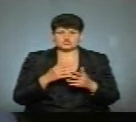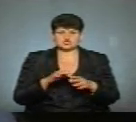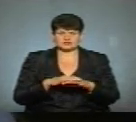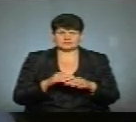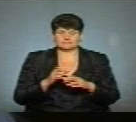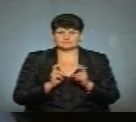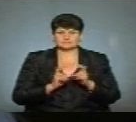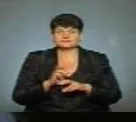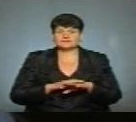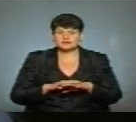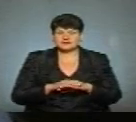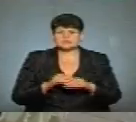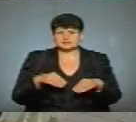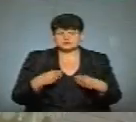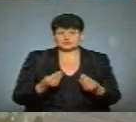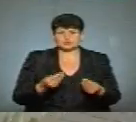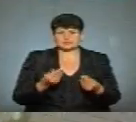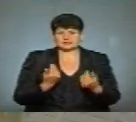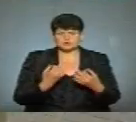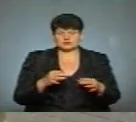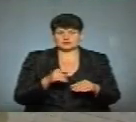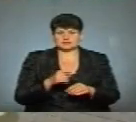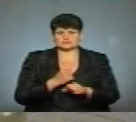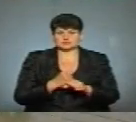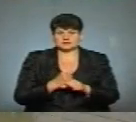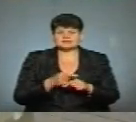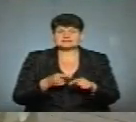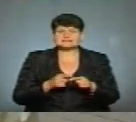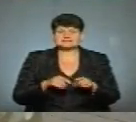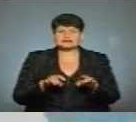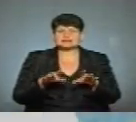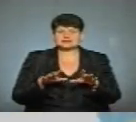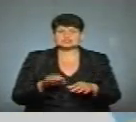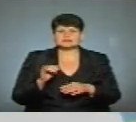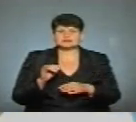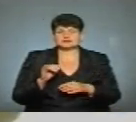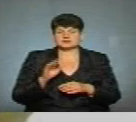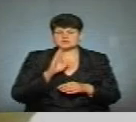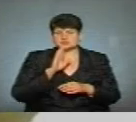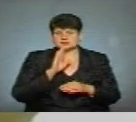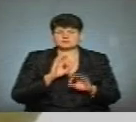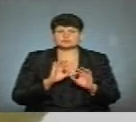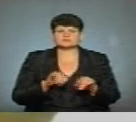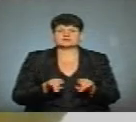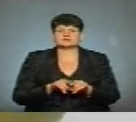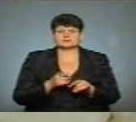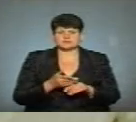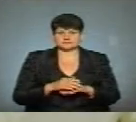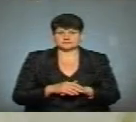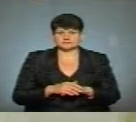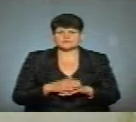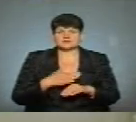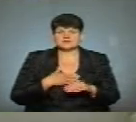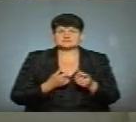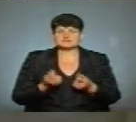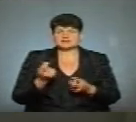можливість їм почати працювати вже з цього тижня. Таке рішення координаторка акції протесту Іванна Писаревич прокоментувала так. У нас